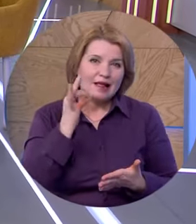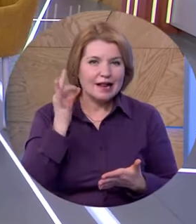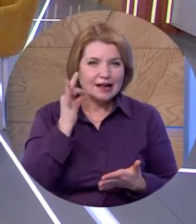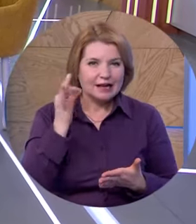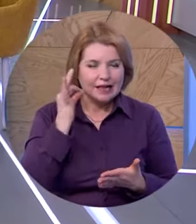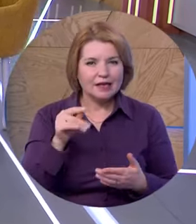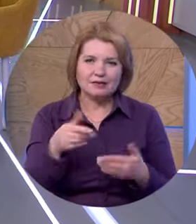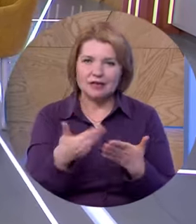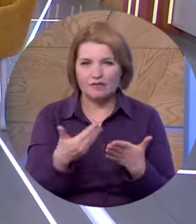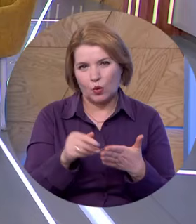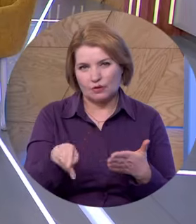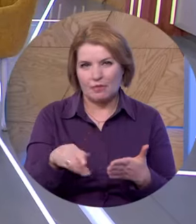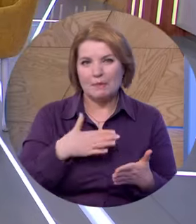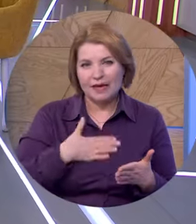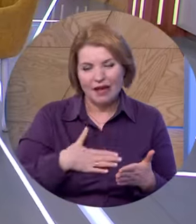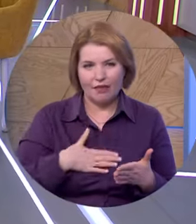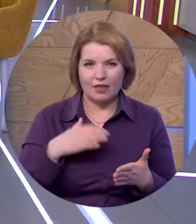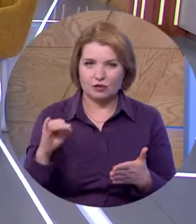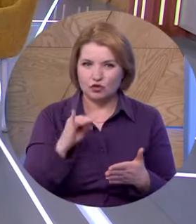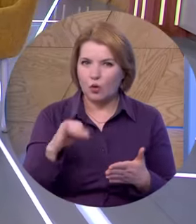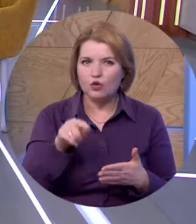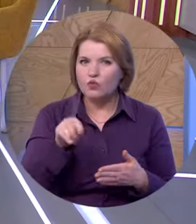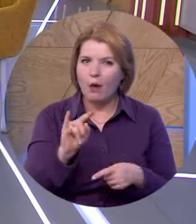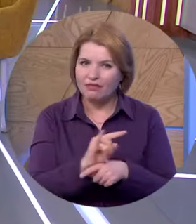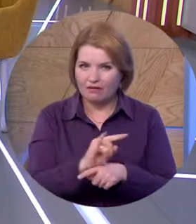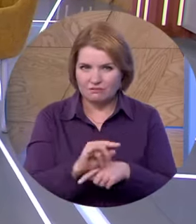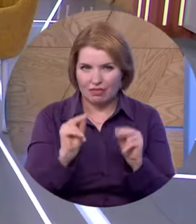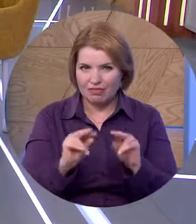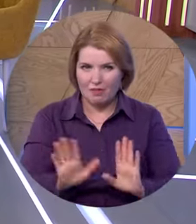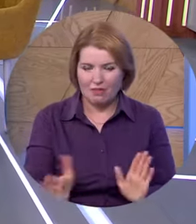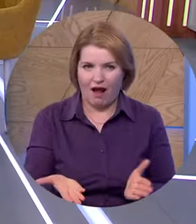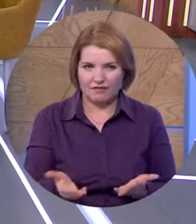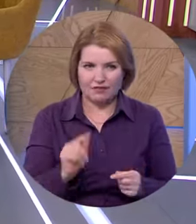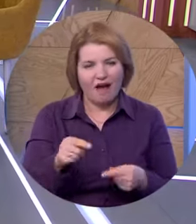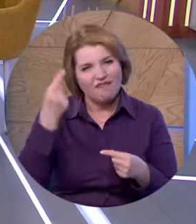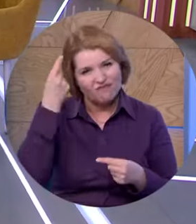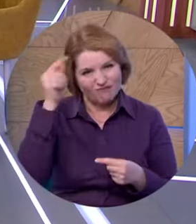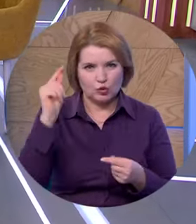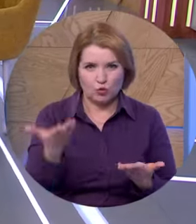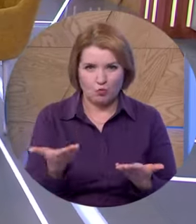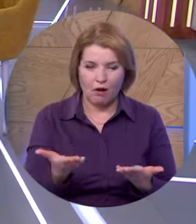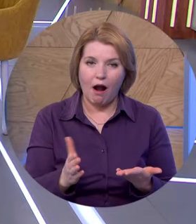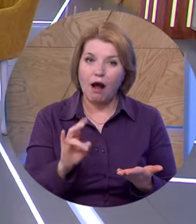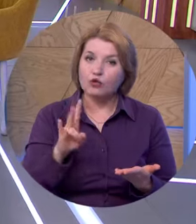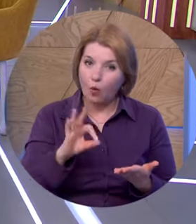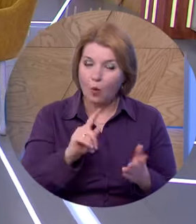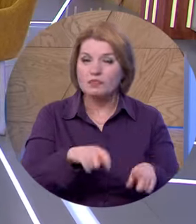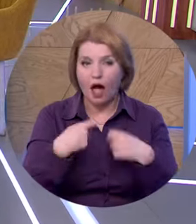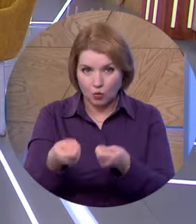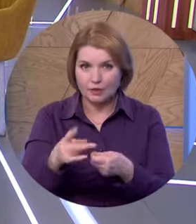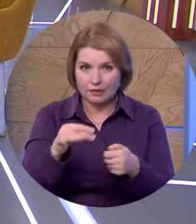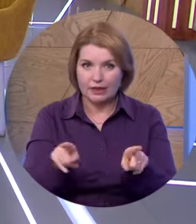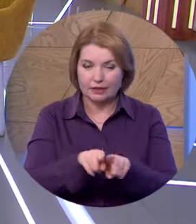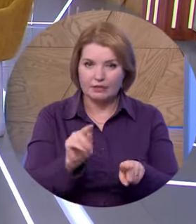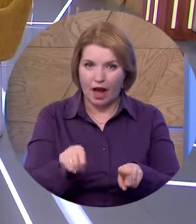приятная история, но это неправда, это какое-то гипертрофирование или вообще выдумка. Но наносит ли вот